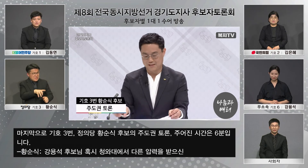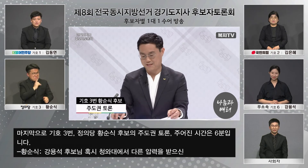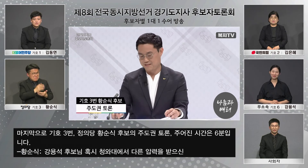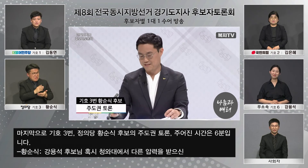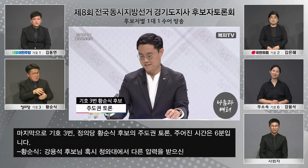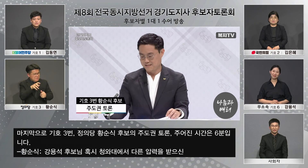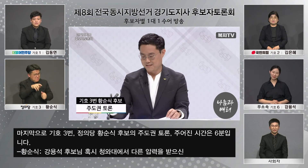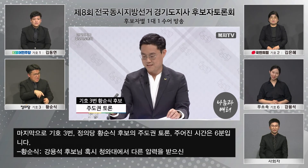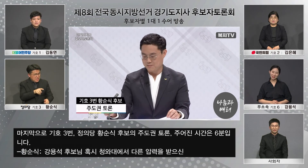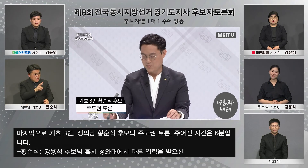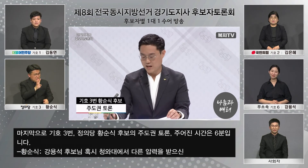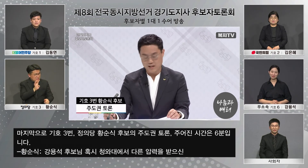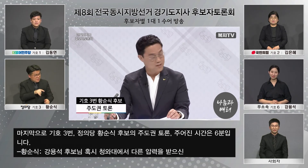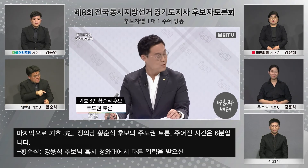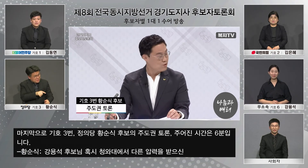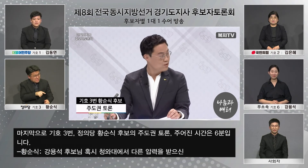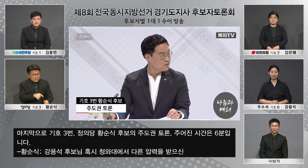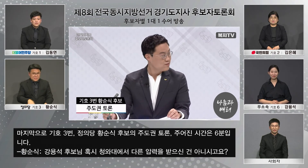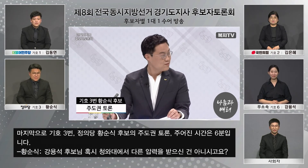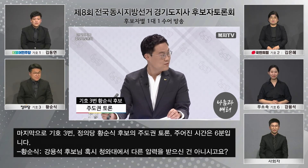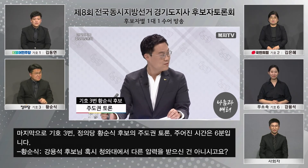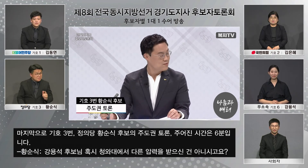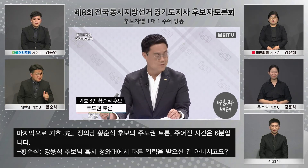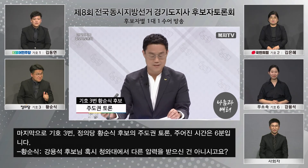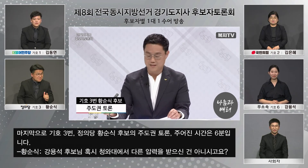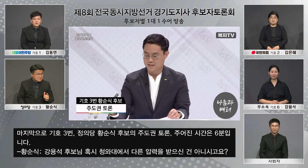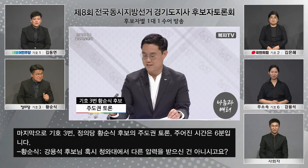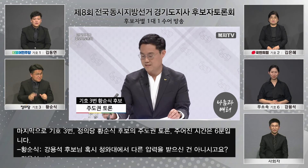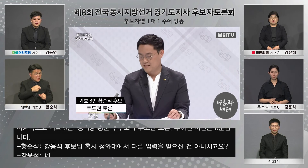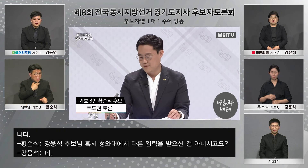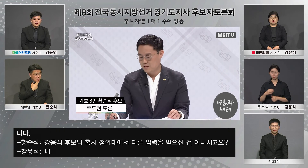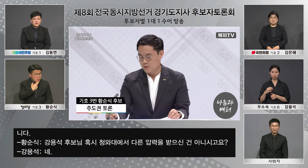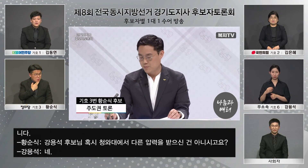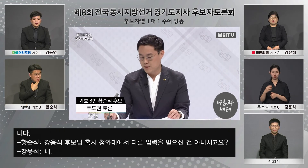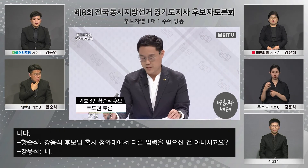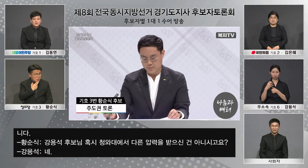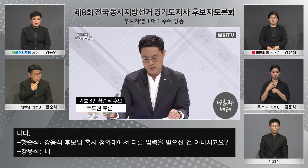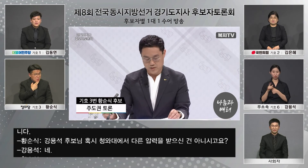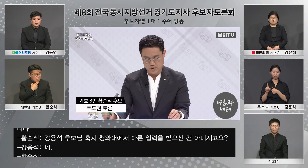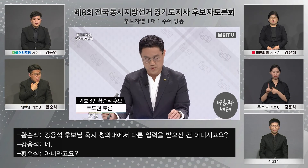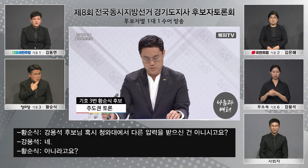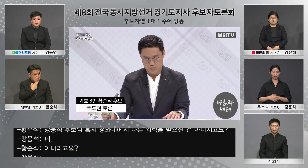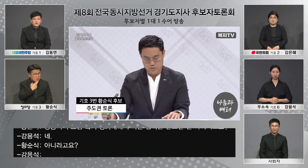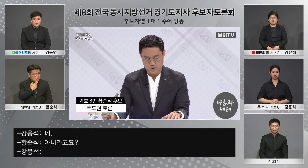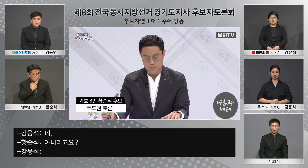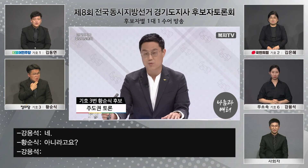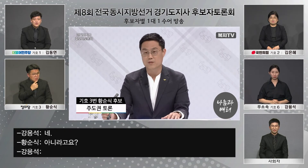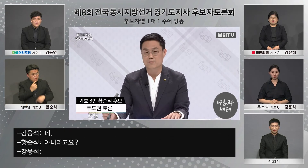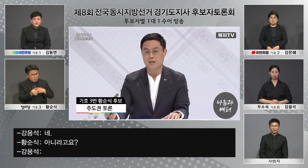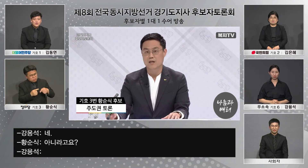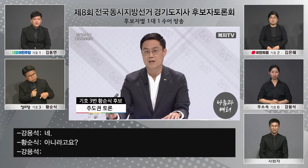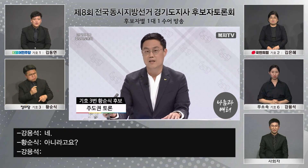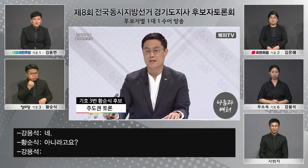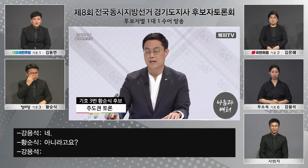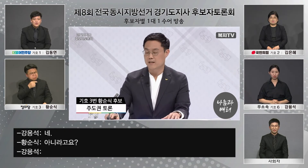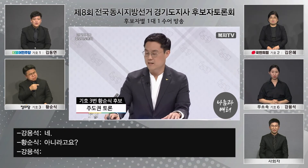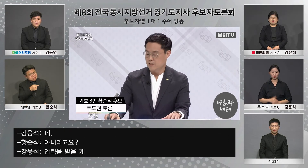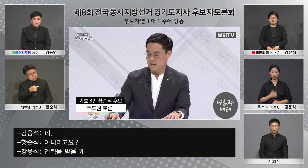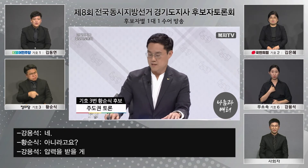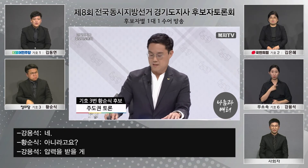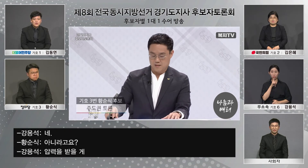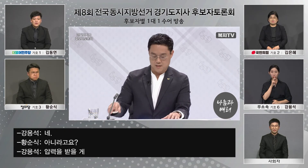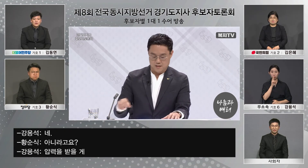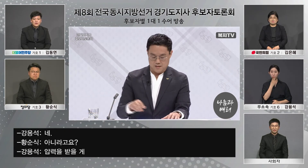네. 예. 뭐 아니라고요? 무슨 압력을 받을 게 뭐가 있겠어요? 갑자기 말이 바뀌셔가지고 궁금해서 물어봤어요. 말이 바뀐 게 없습니다,